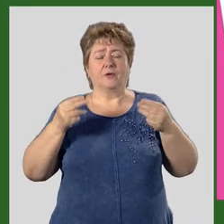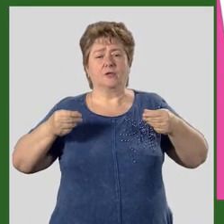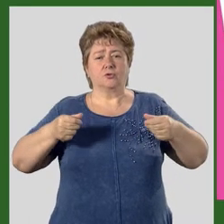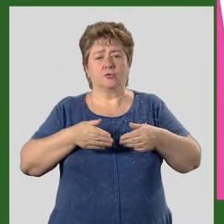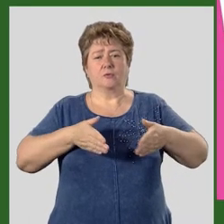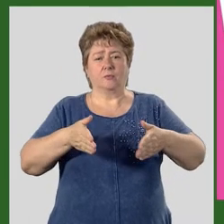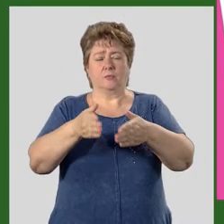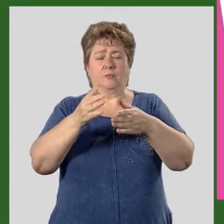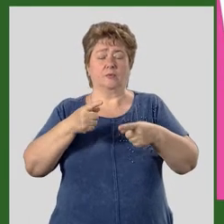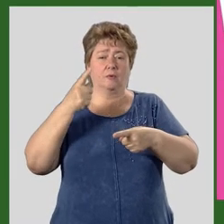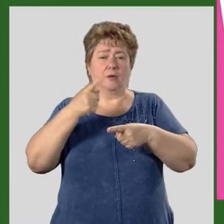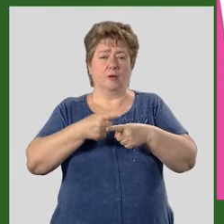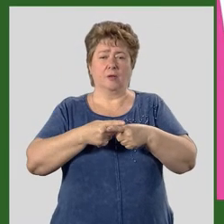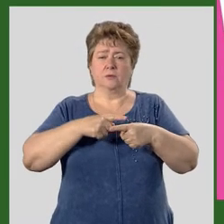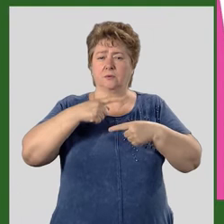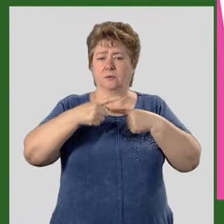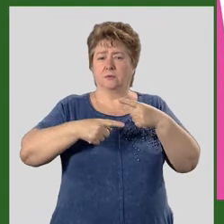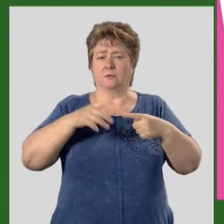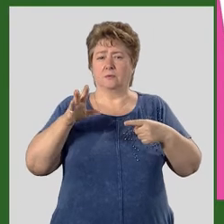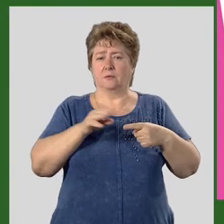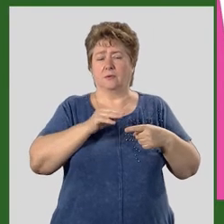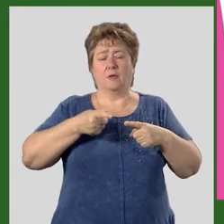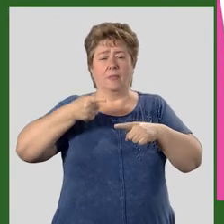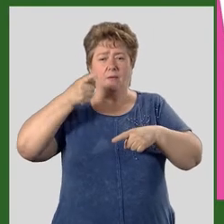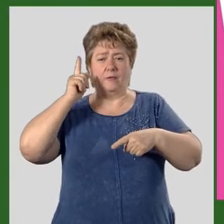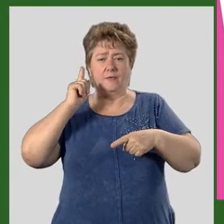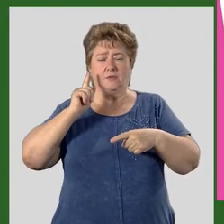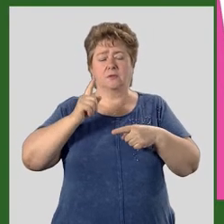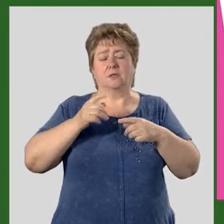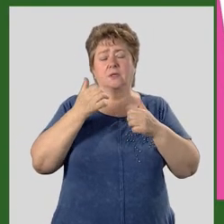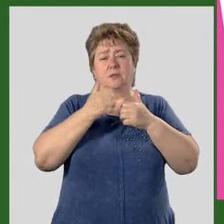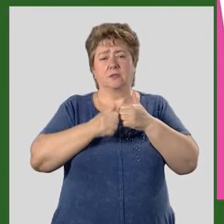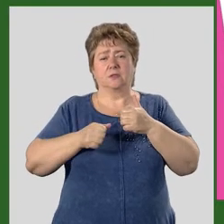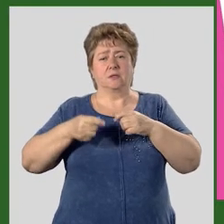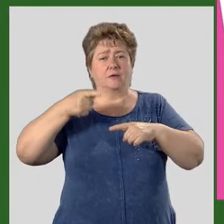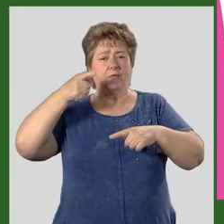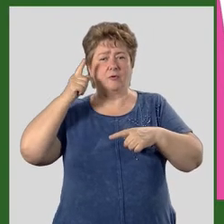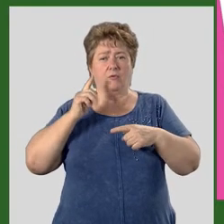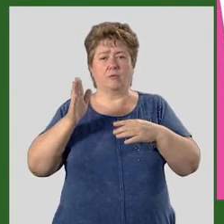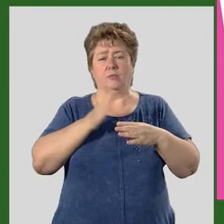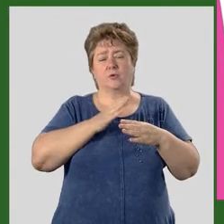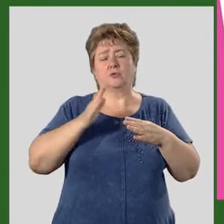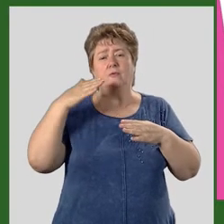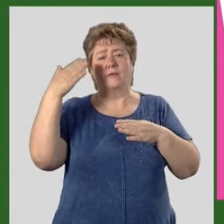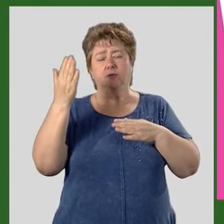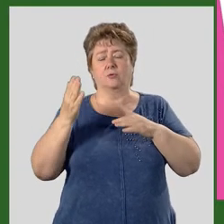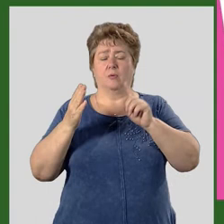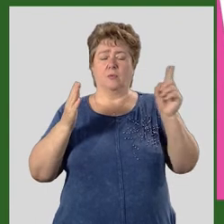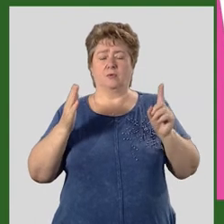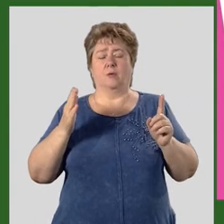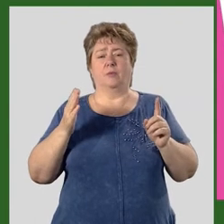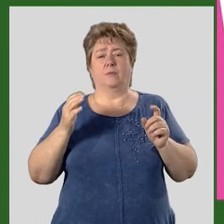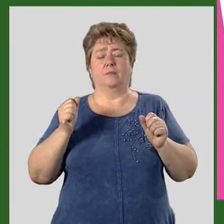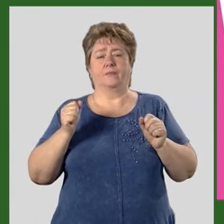Шелковый путь – трансконтинентальный путь древности и средневековья между Востоком и